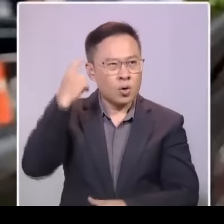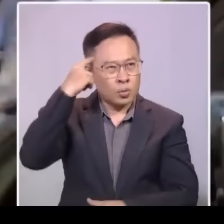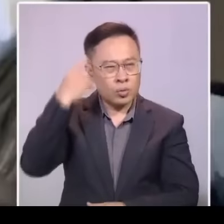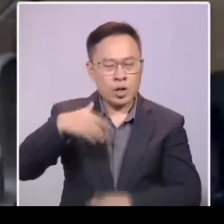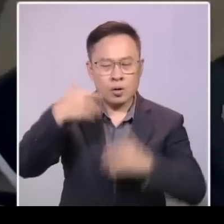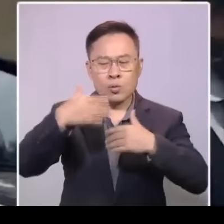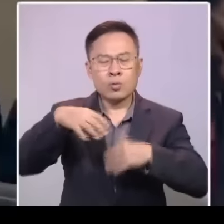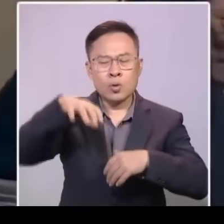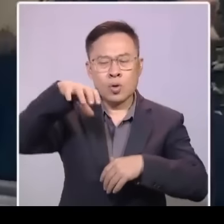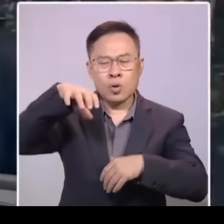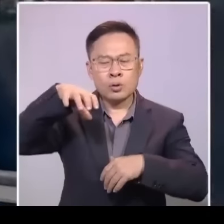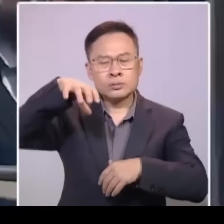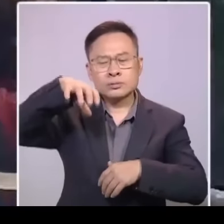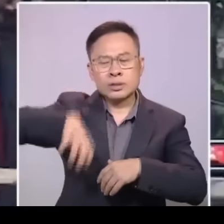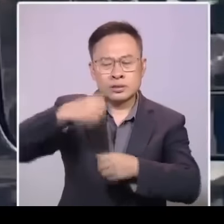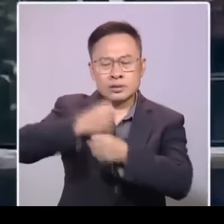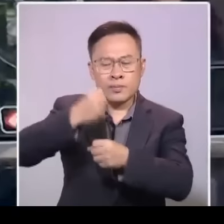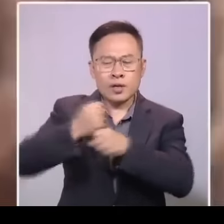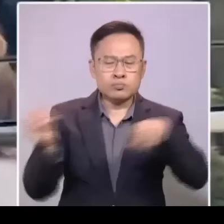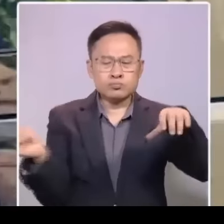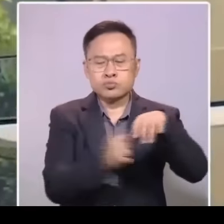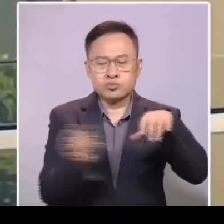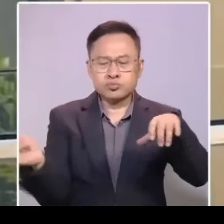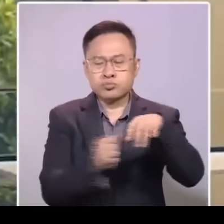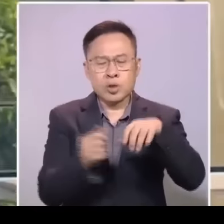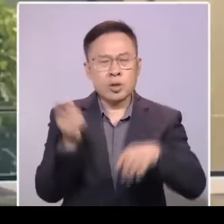องดูก็ได้ครับ